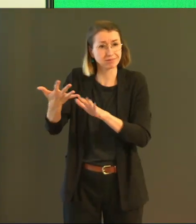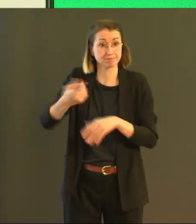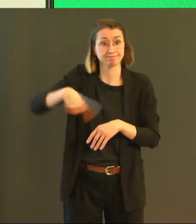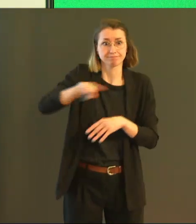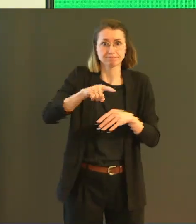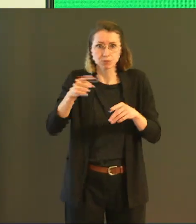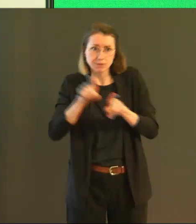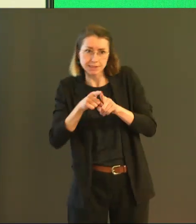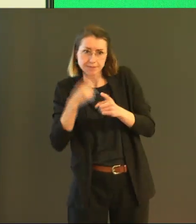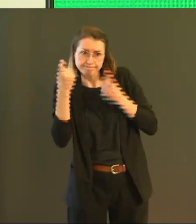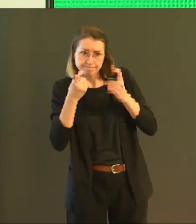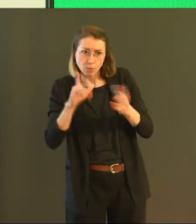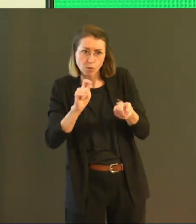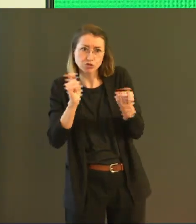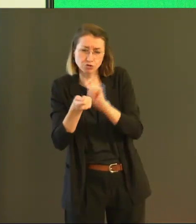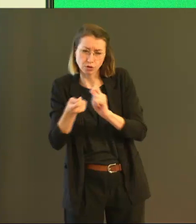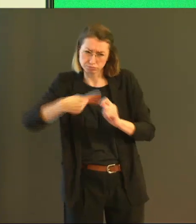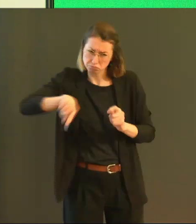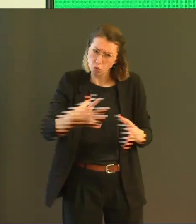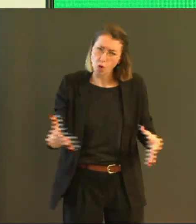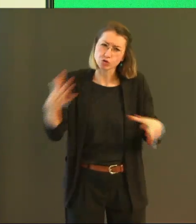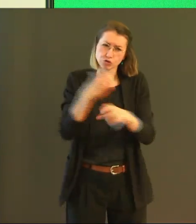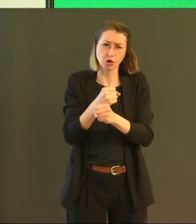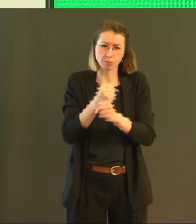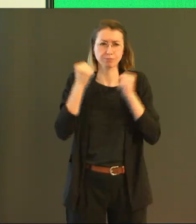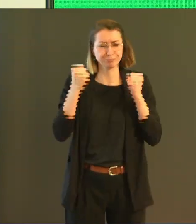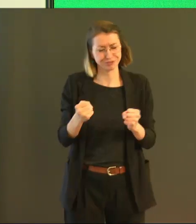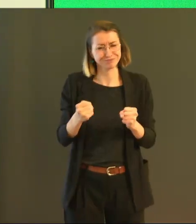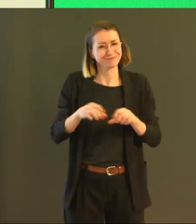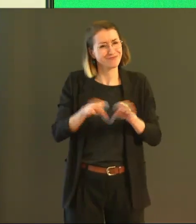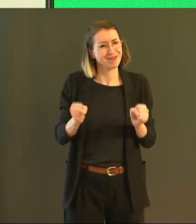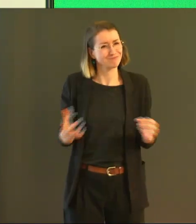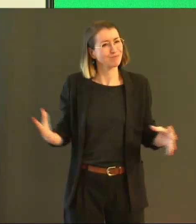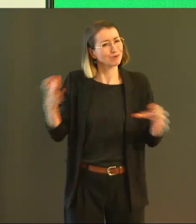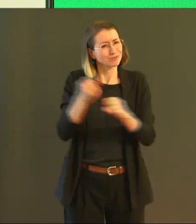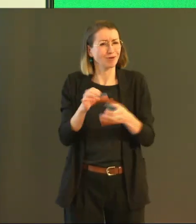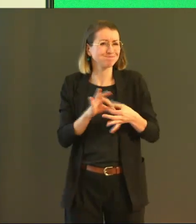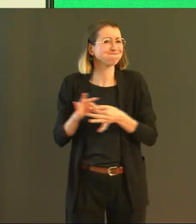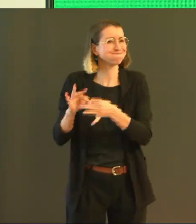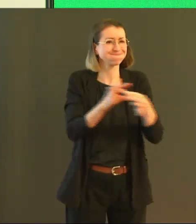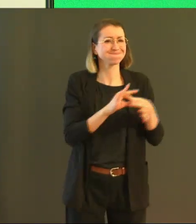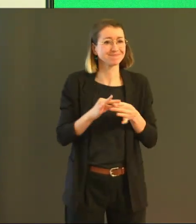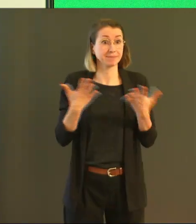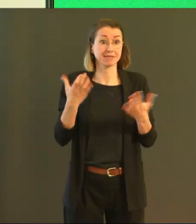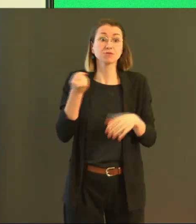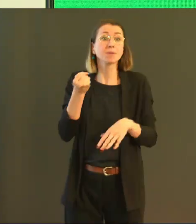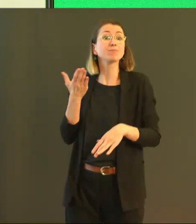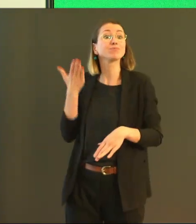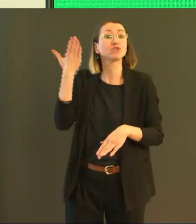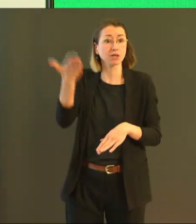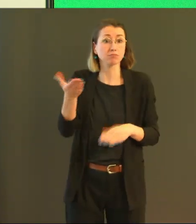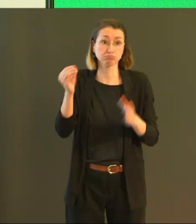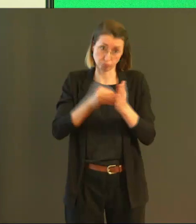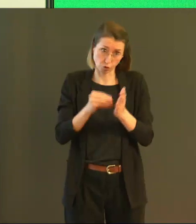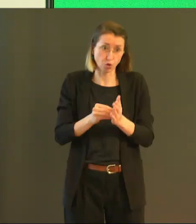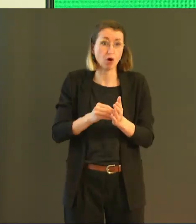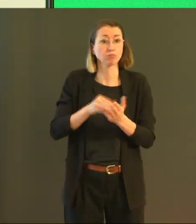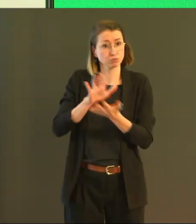et nous allons le faire la semaine prochaine nous continuerons aussi à tenir ce moment